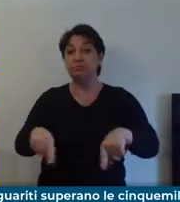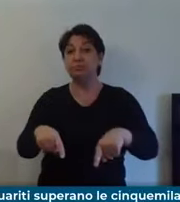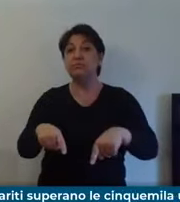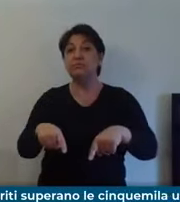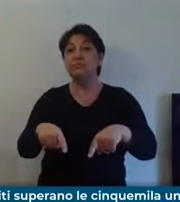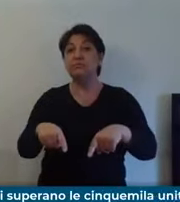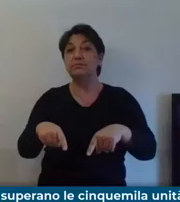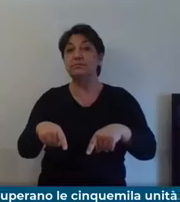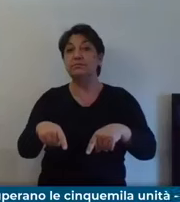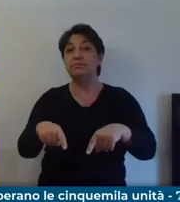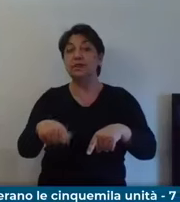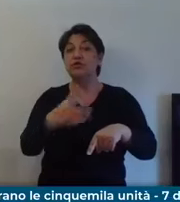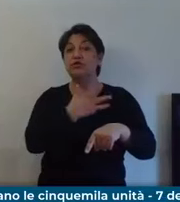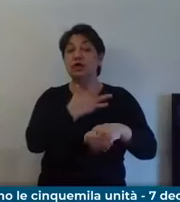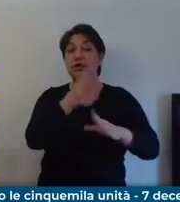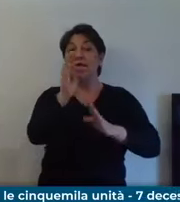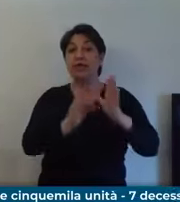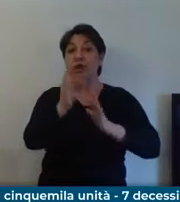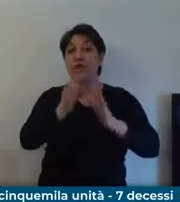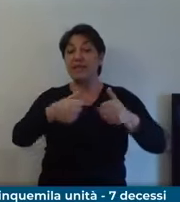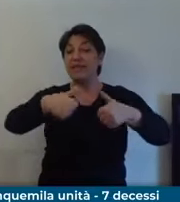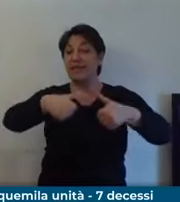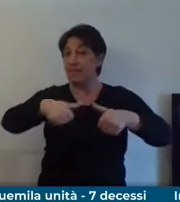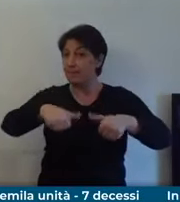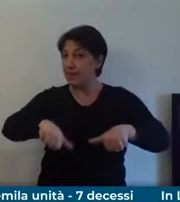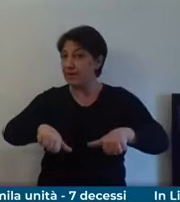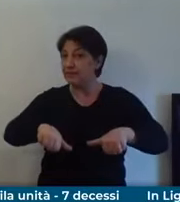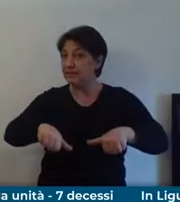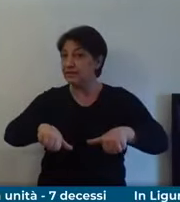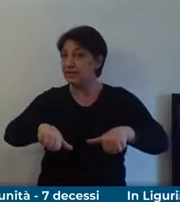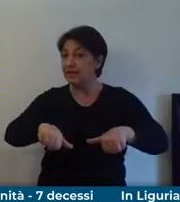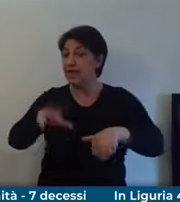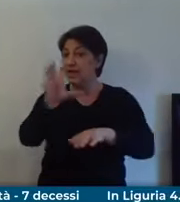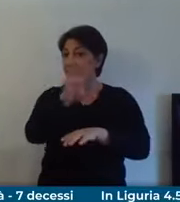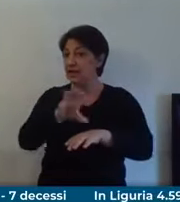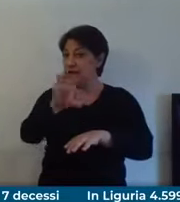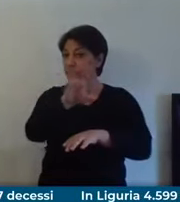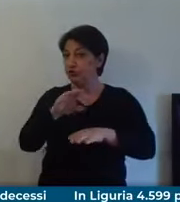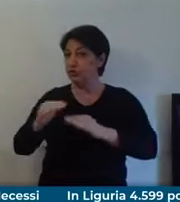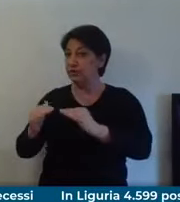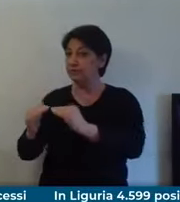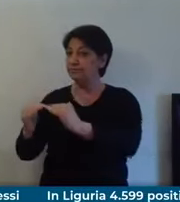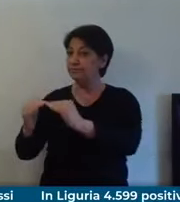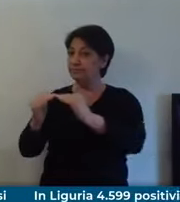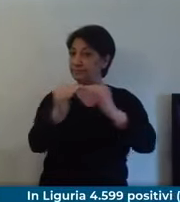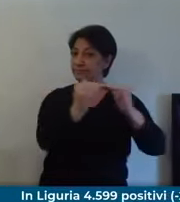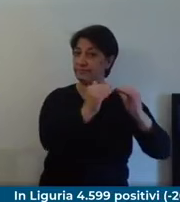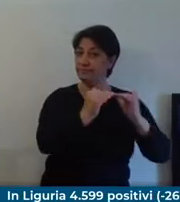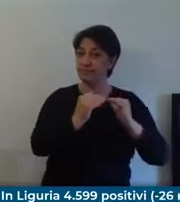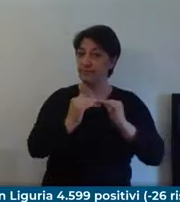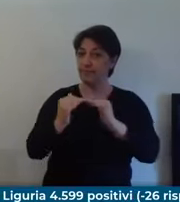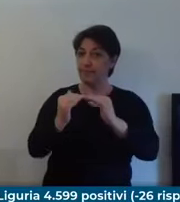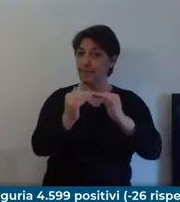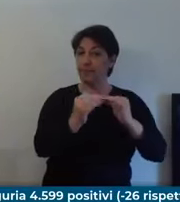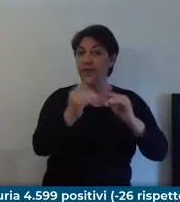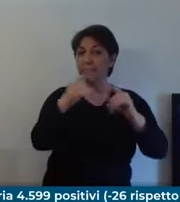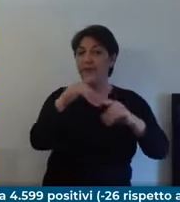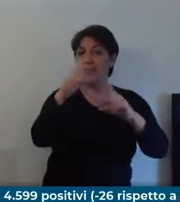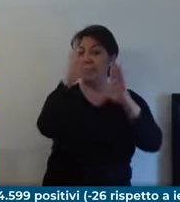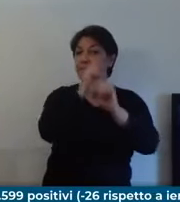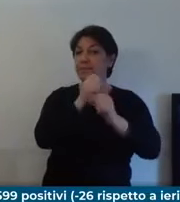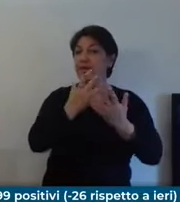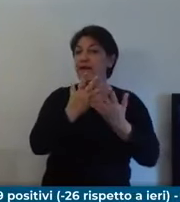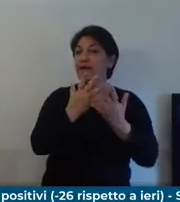le regioni. Questo credo che sia una sicurezza per chi li applica e anche una facilità di comprensione per tutte le